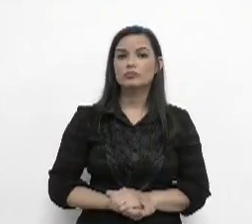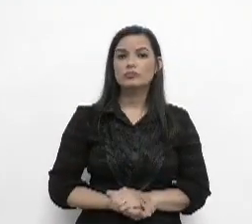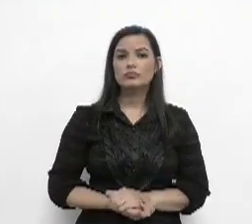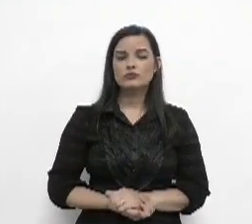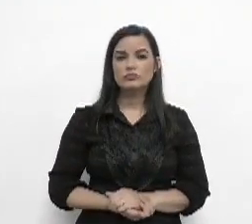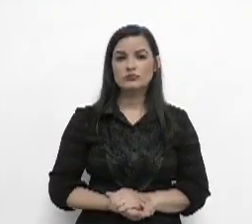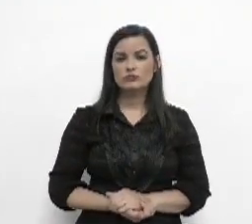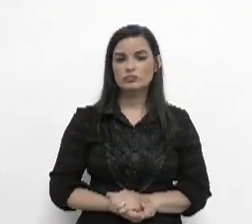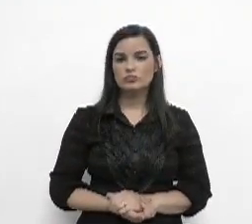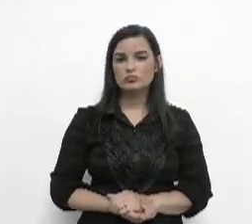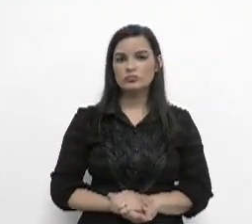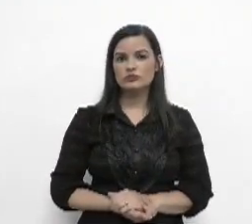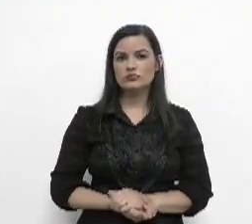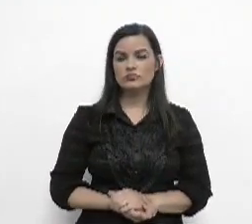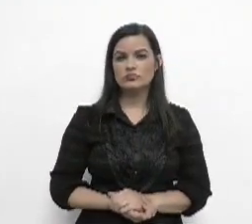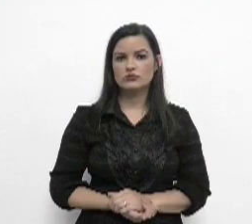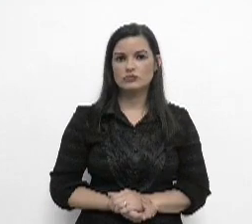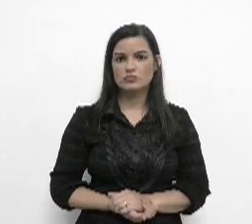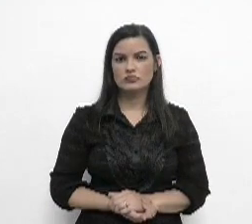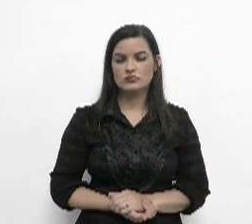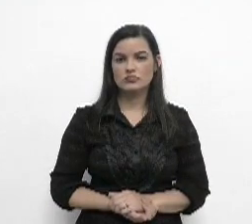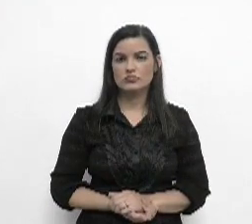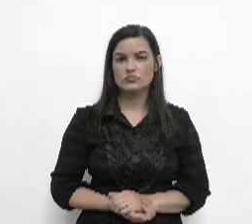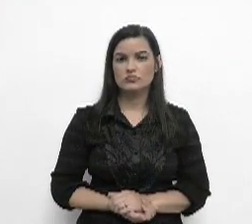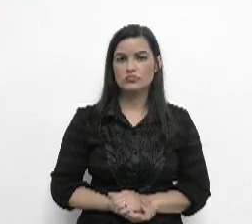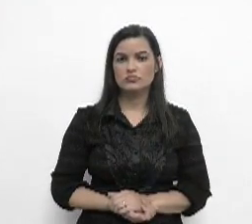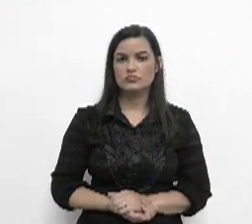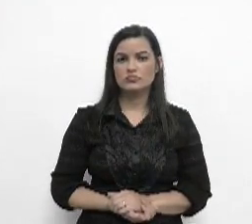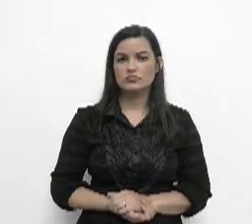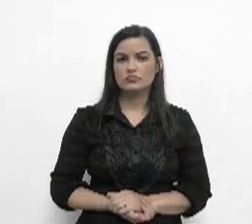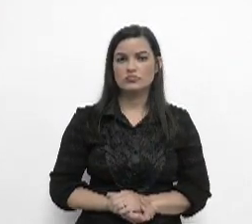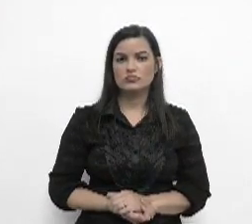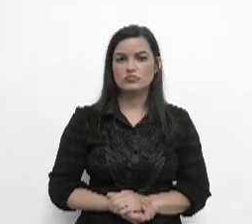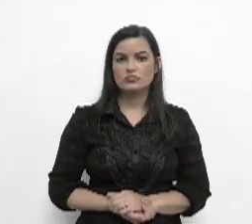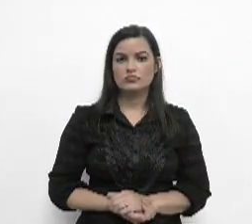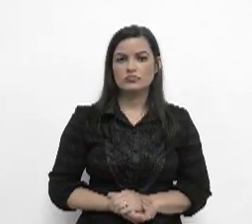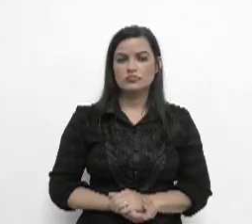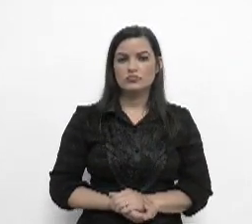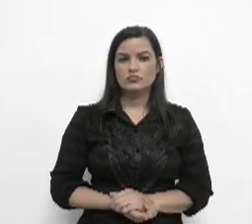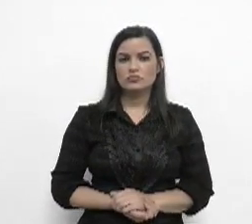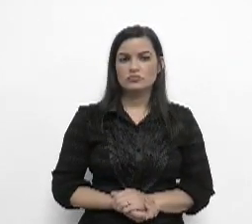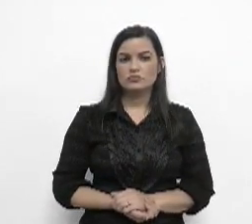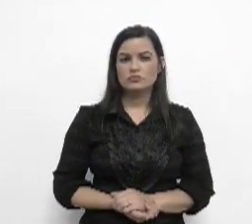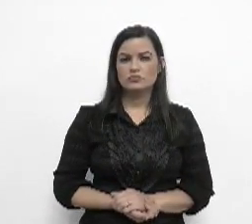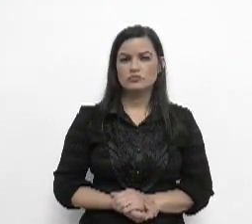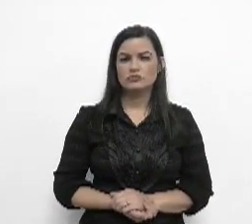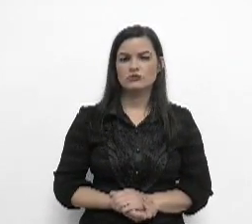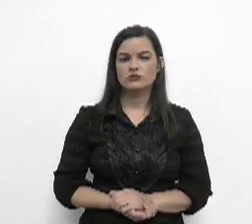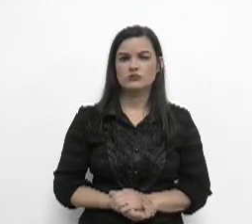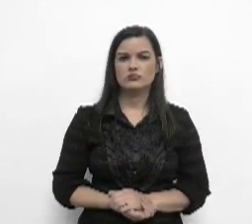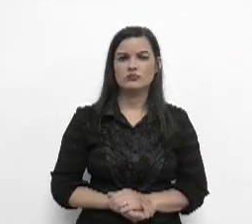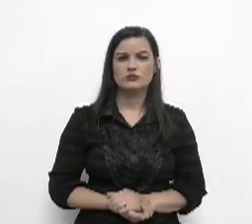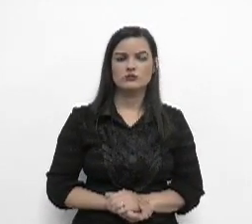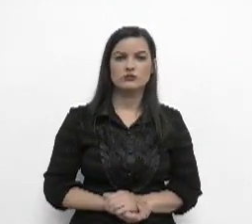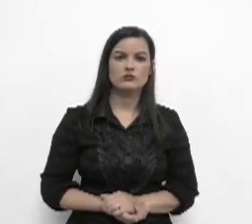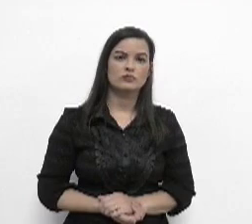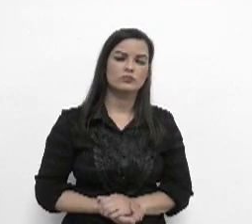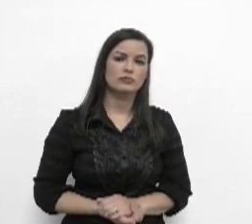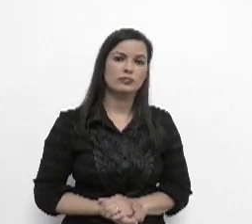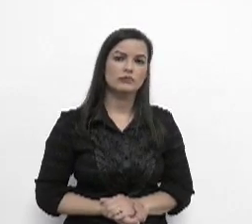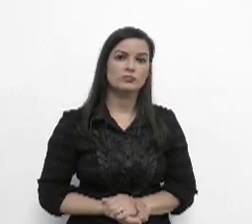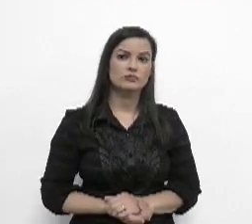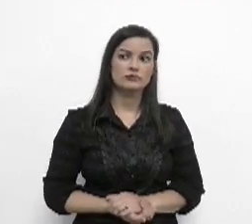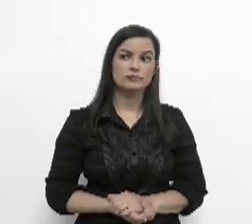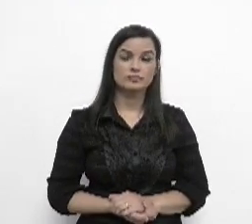우리의 가정에서 행해지는 모든 일들이 우리로 하여금 하나님께 집중하게 만드는가 아니면 하나님께 집중하지 못하도록 만드는가?